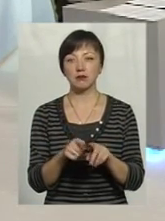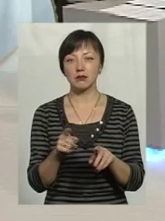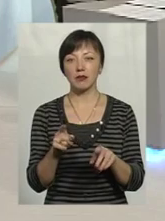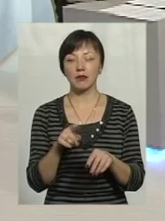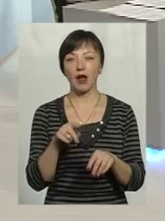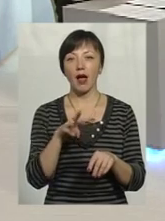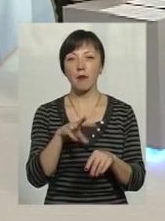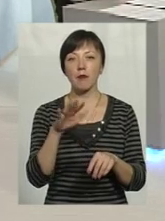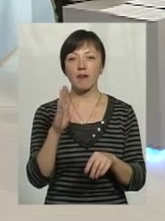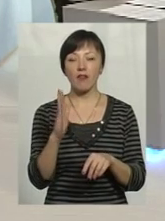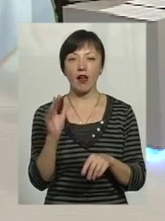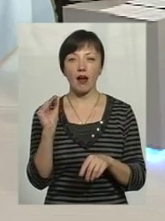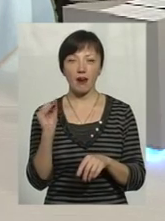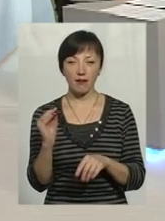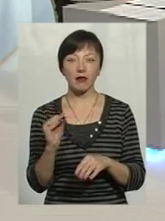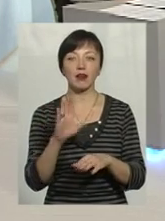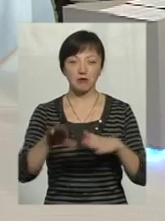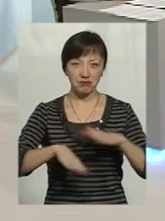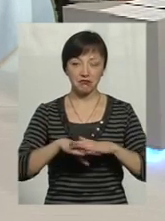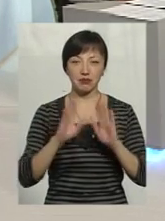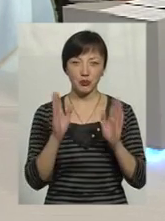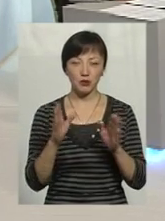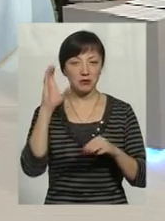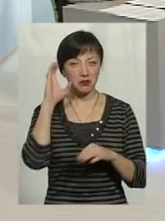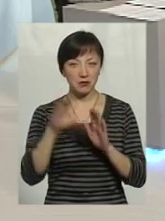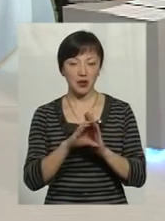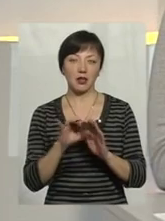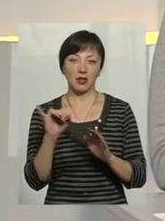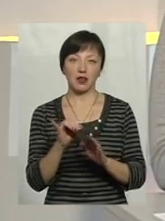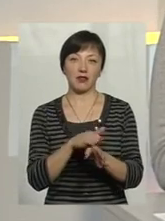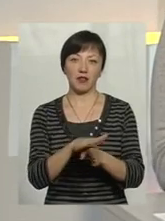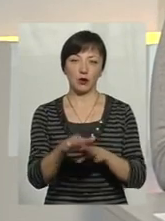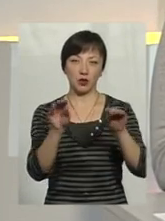хотіла підрезюмувати і тоді надам вам слово. Тобто, якщо я вас